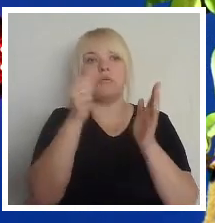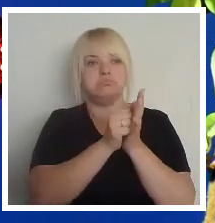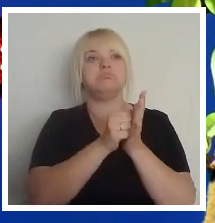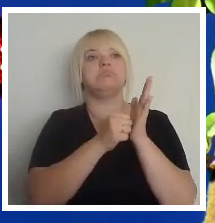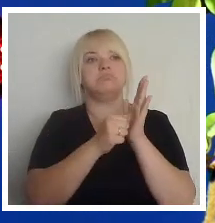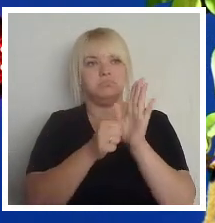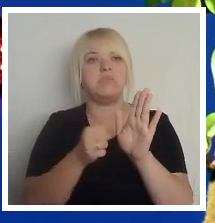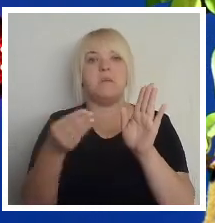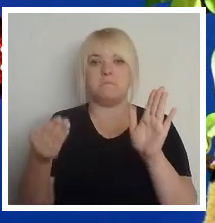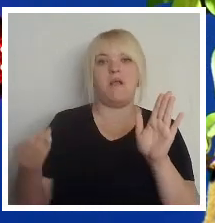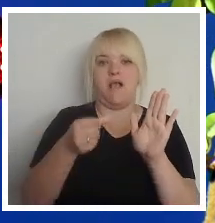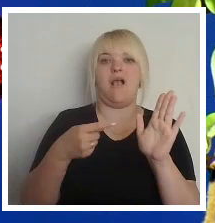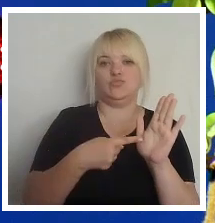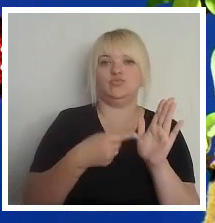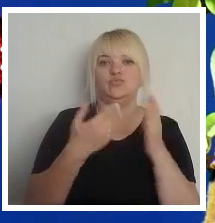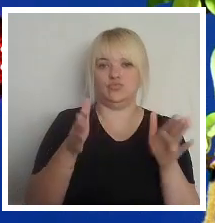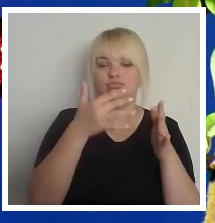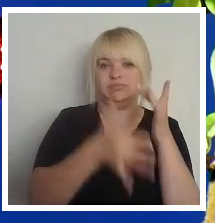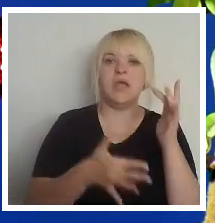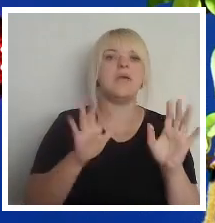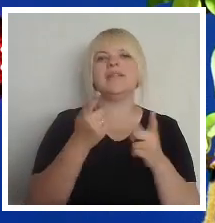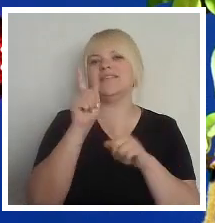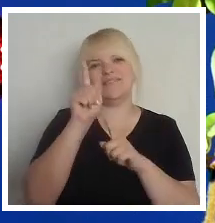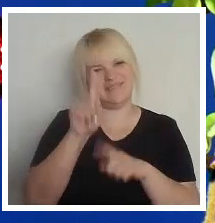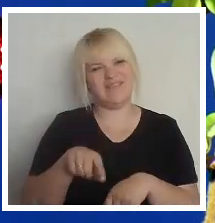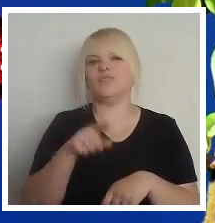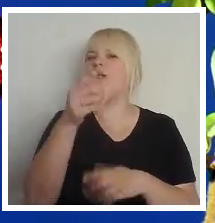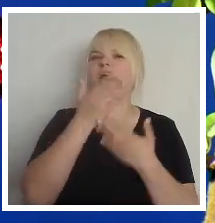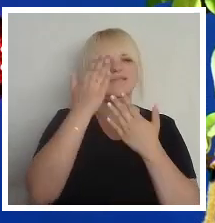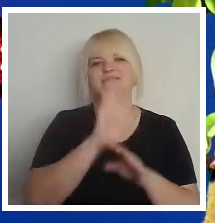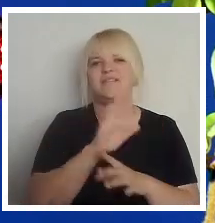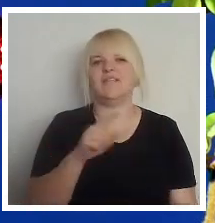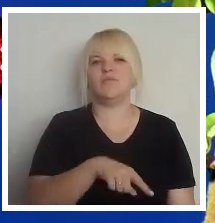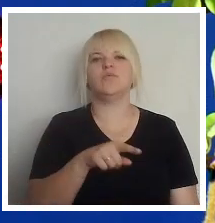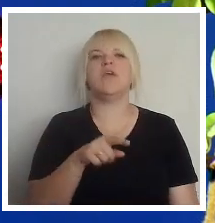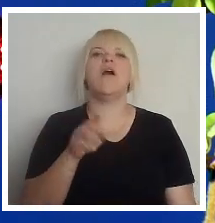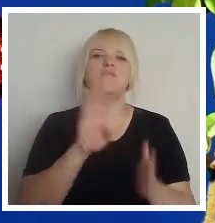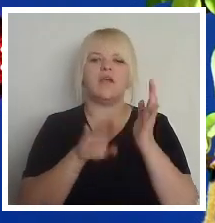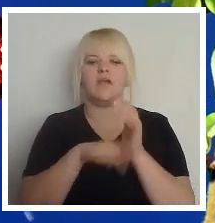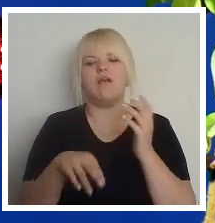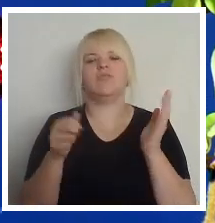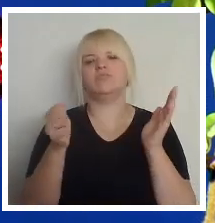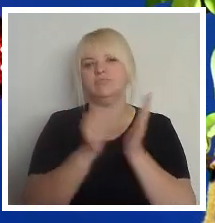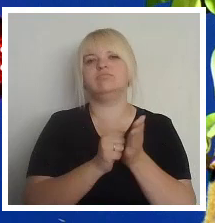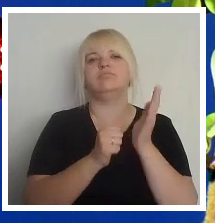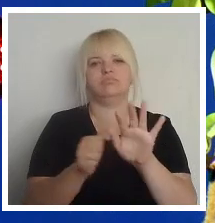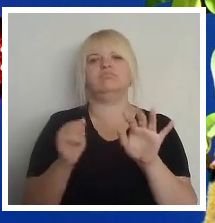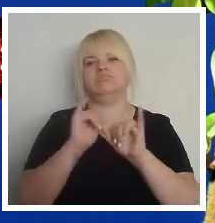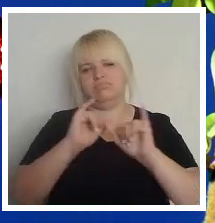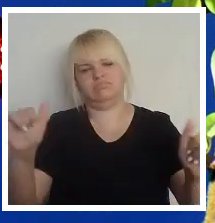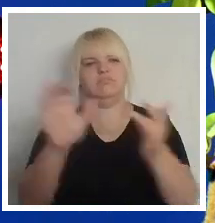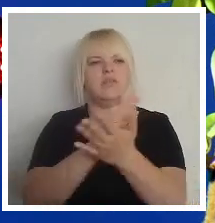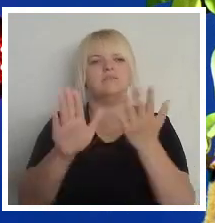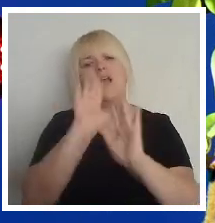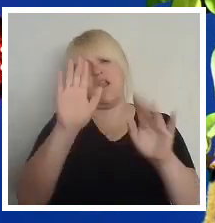pa maksu, bet es zinu, ka nelasīs. Un tad mēs to vienkārši laižam tautās, lai cilvēki